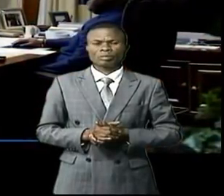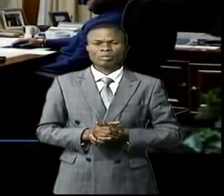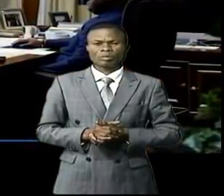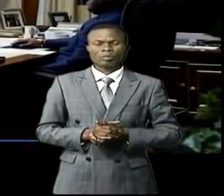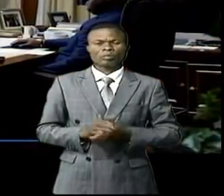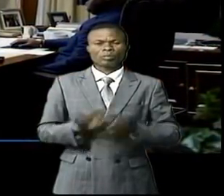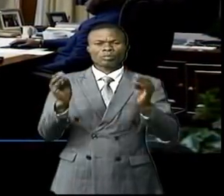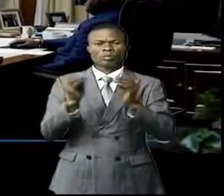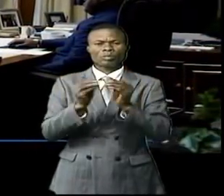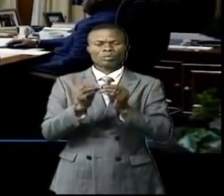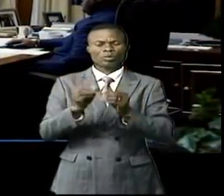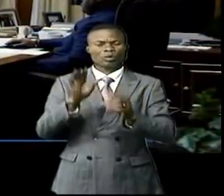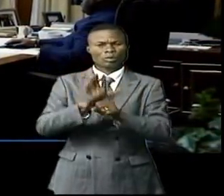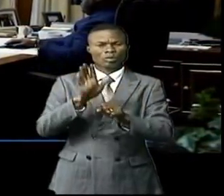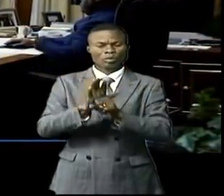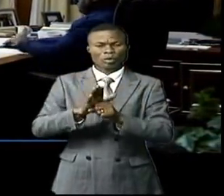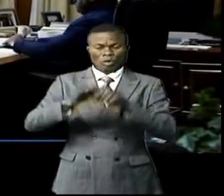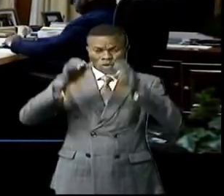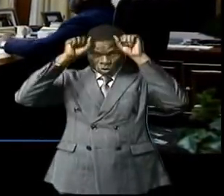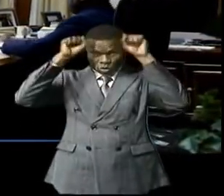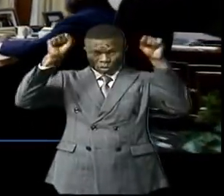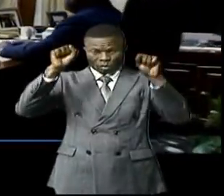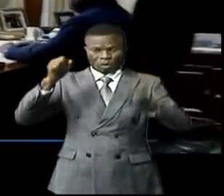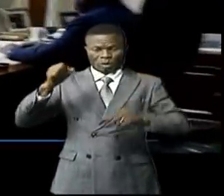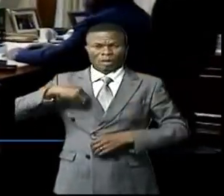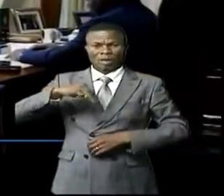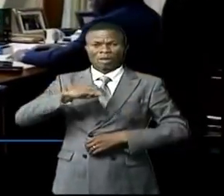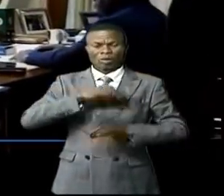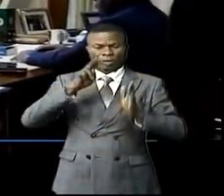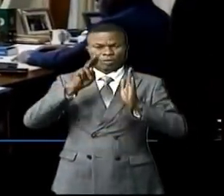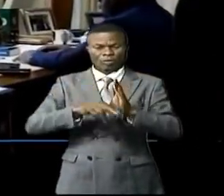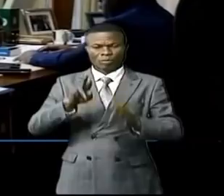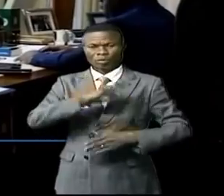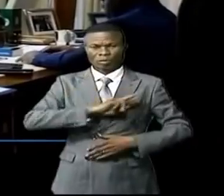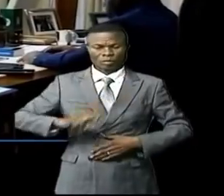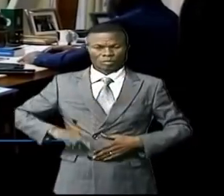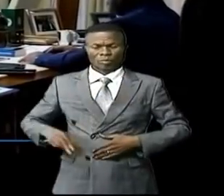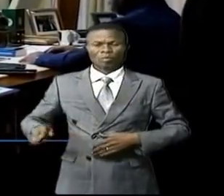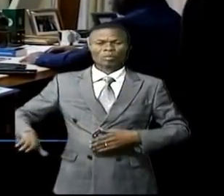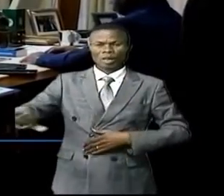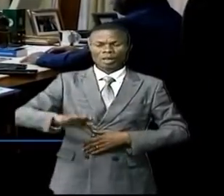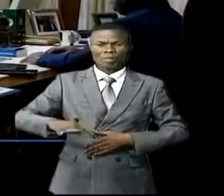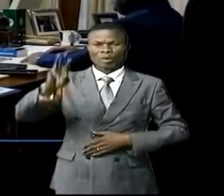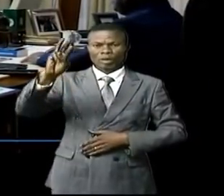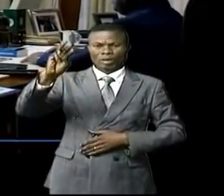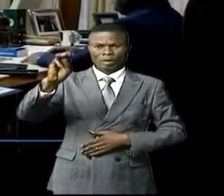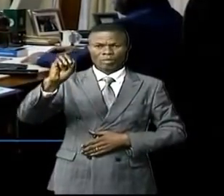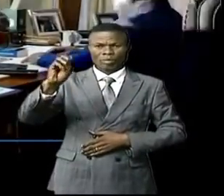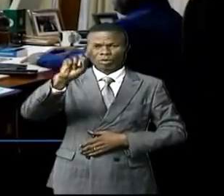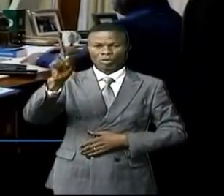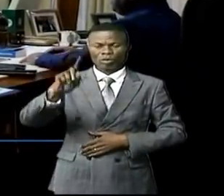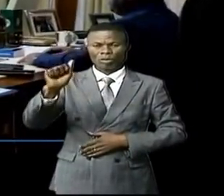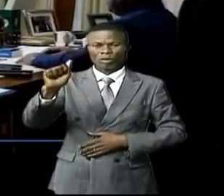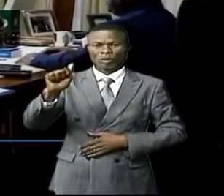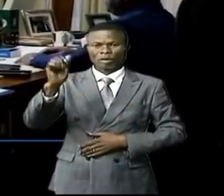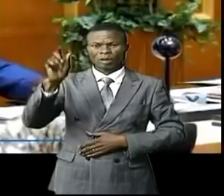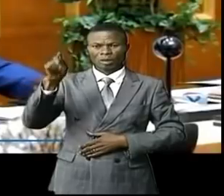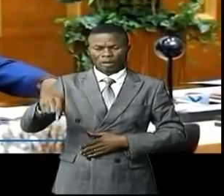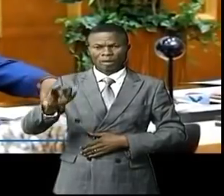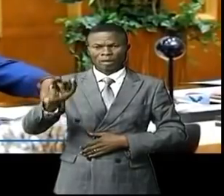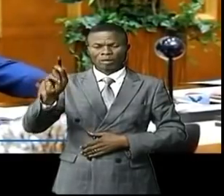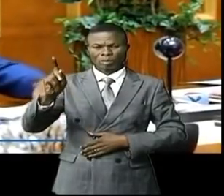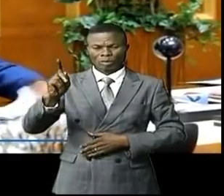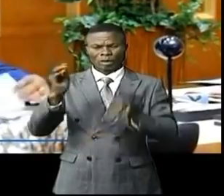Réunissant les chefs d'État et de gouvernement membres de la SADC et la République du Mozambique, cette réunion extraordinaire du sommet de la